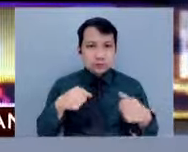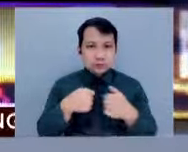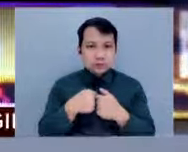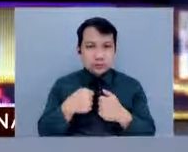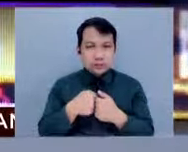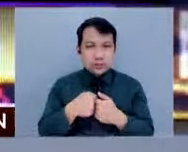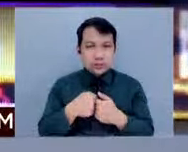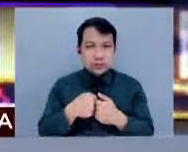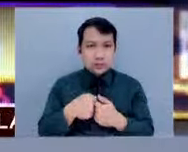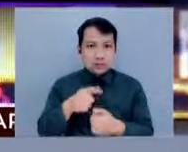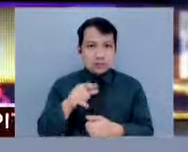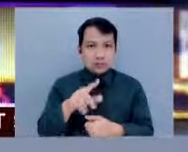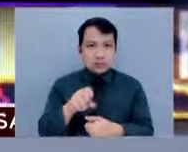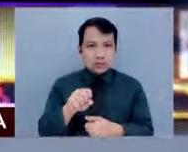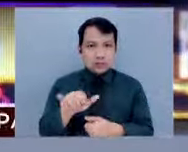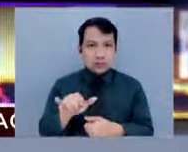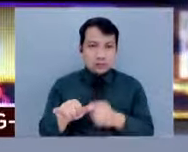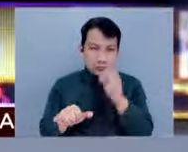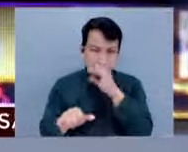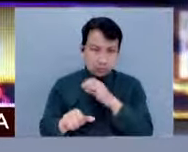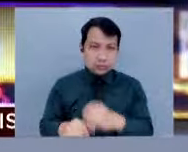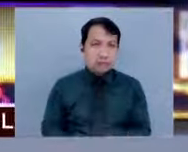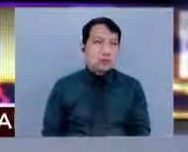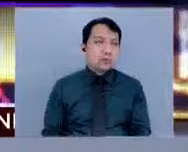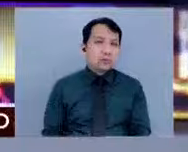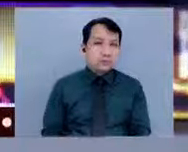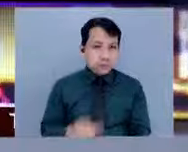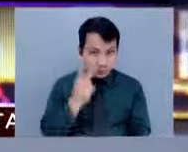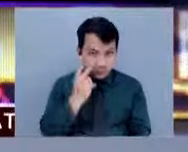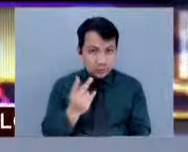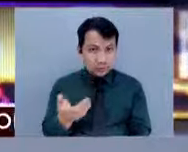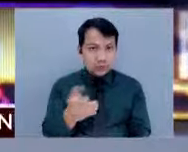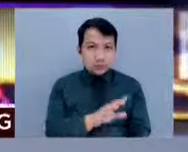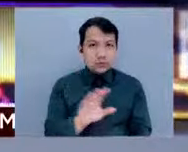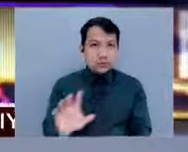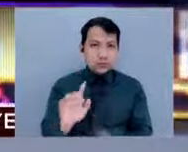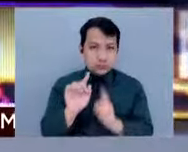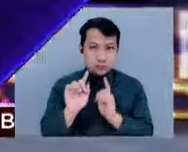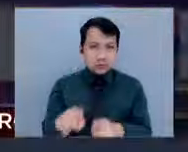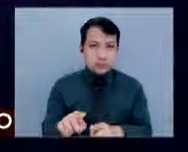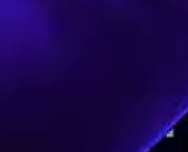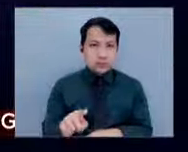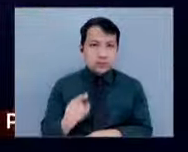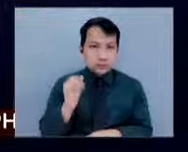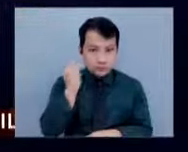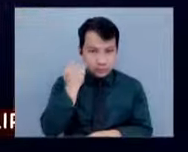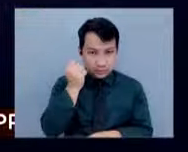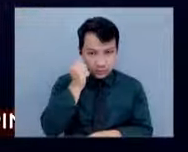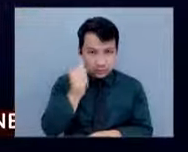Talisay City at Cebu City. Panoorin yan sa Frontline Report ni John Arawa.